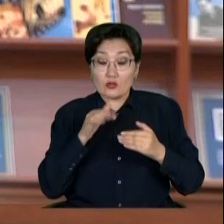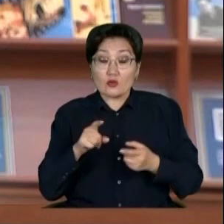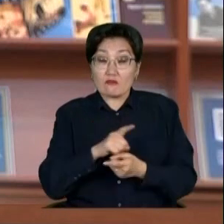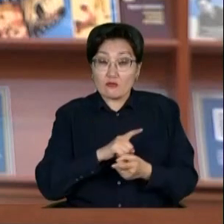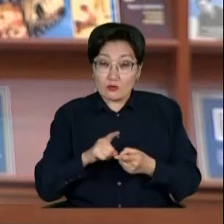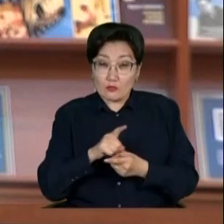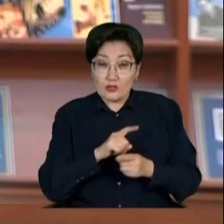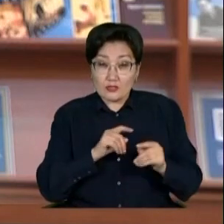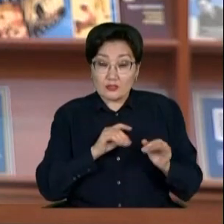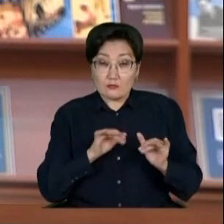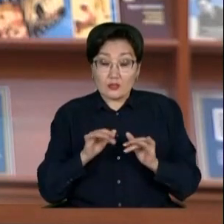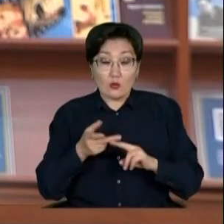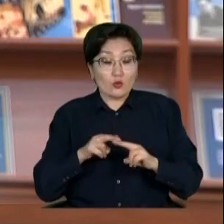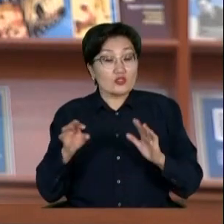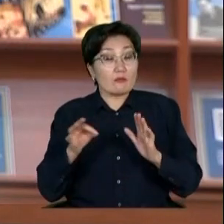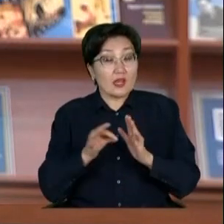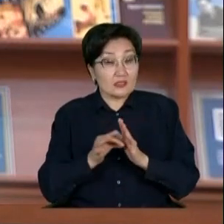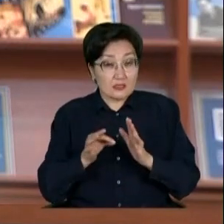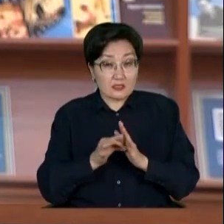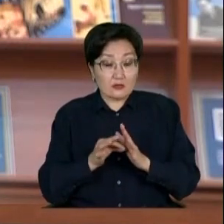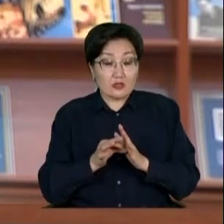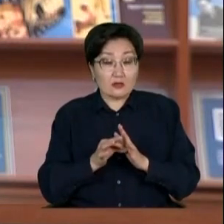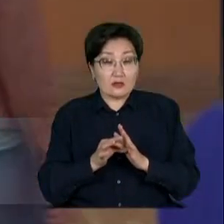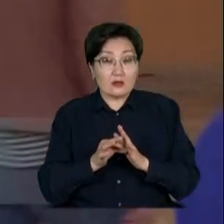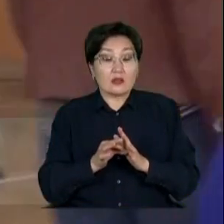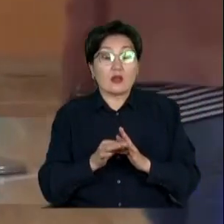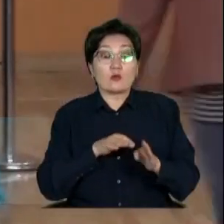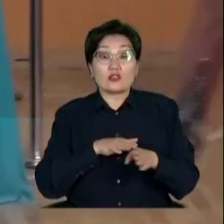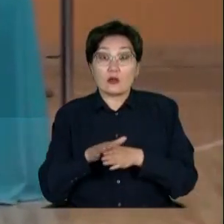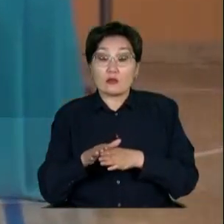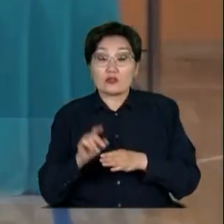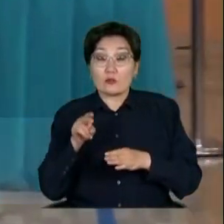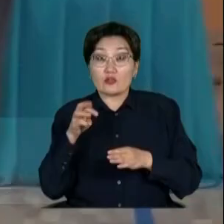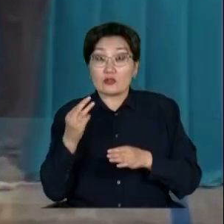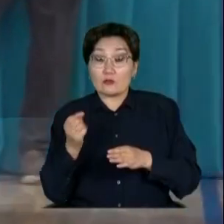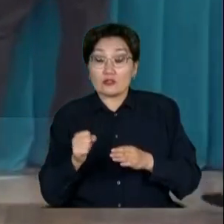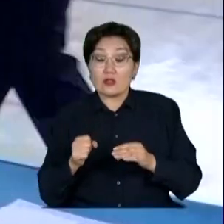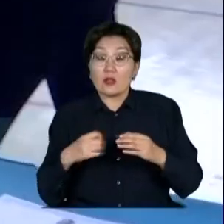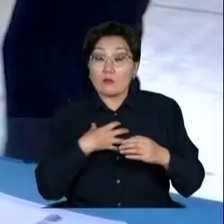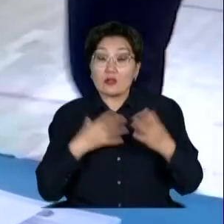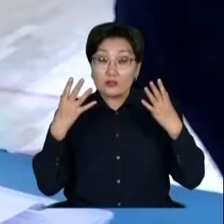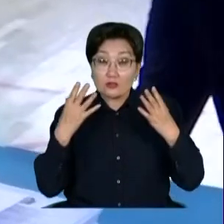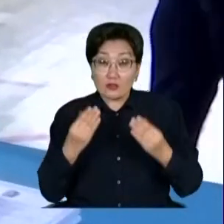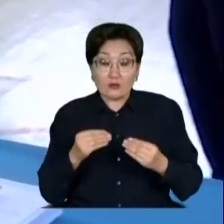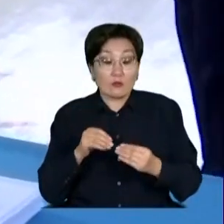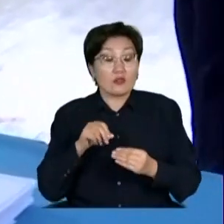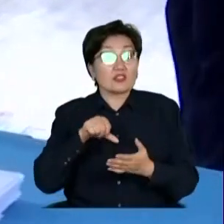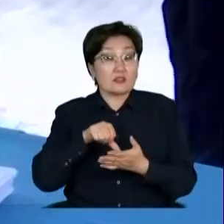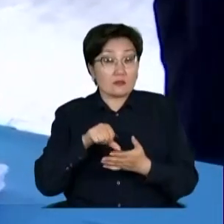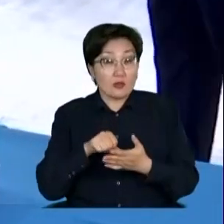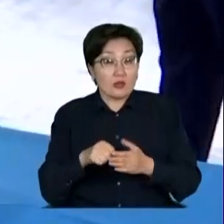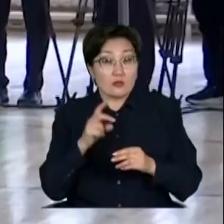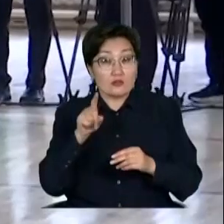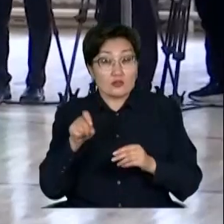реформалары осы мақсатқа жұмыс істеп отыр. Ерлан Қошанов та маңызды күннен қалыс қалмады. Мәжіліс төрағасы Астанадағы